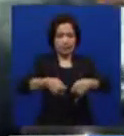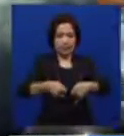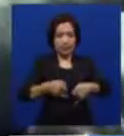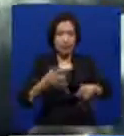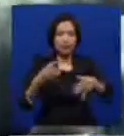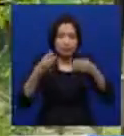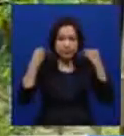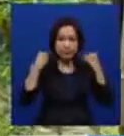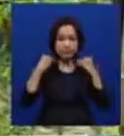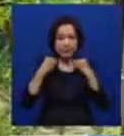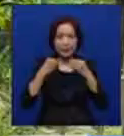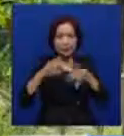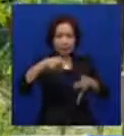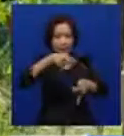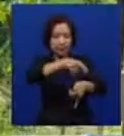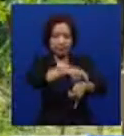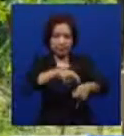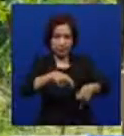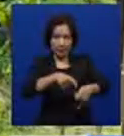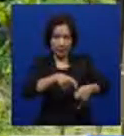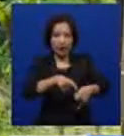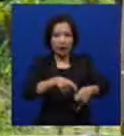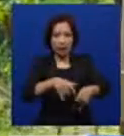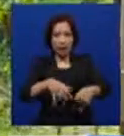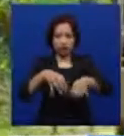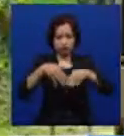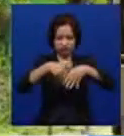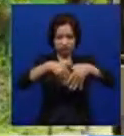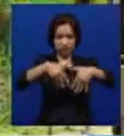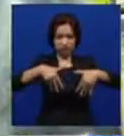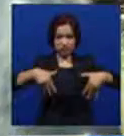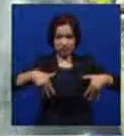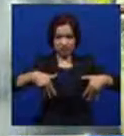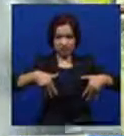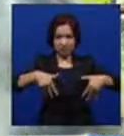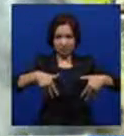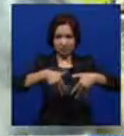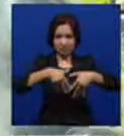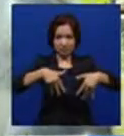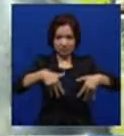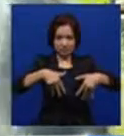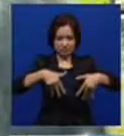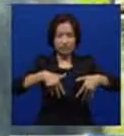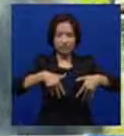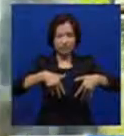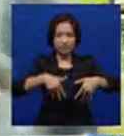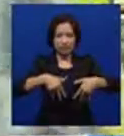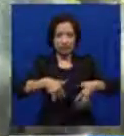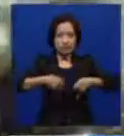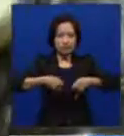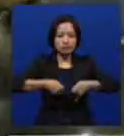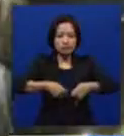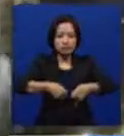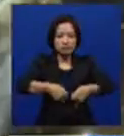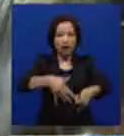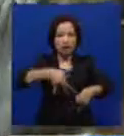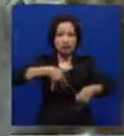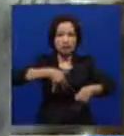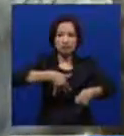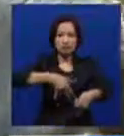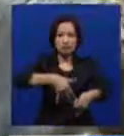ะเพราะคาดเนี่ยเขาจะต้องไถเนี่ยเขาต้องมีแอกคอมีคันไถต้องฝึกก่อนนะฝึกจากบนบ